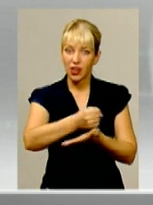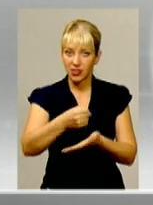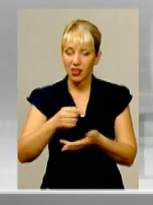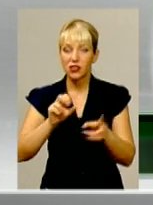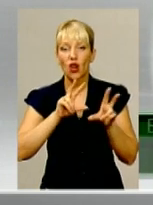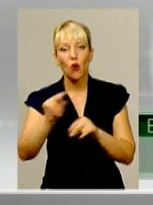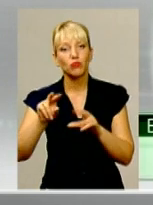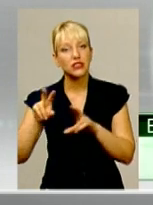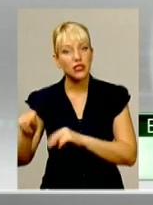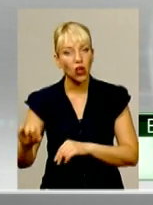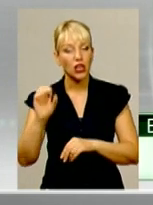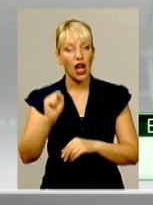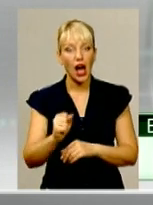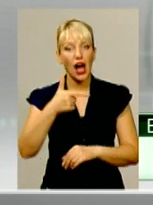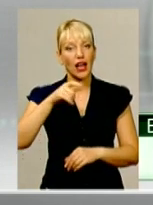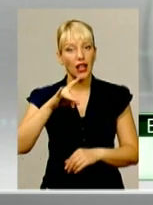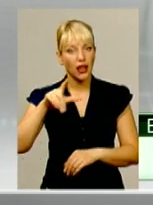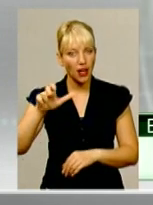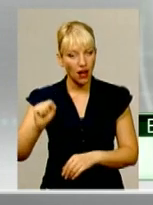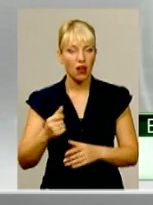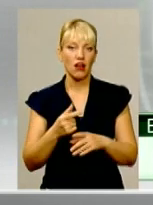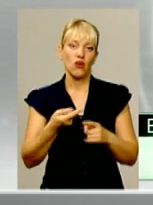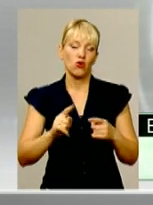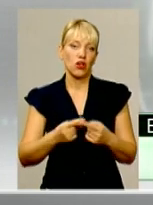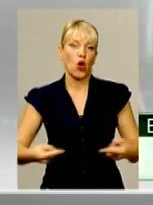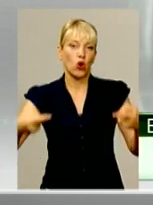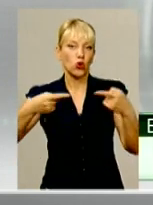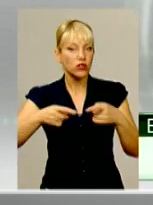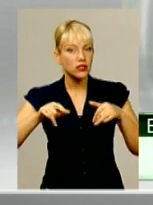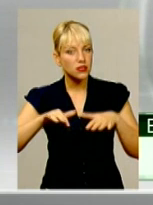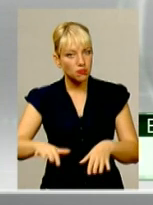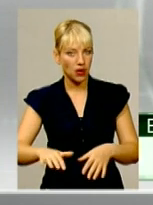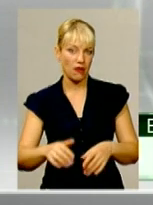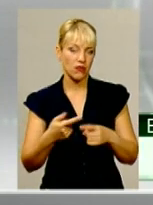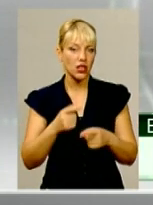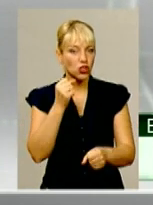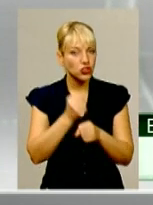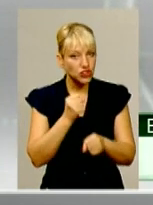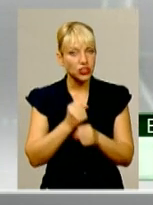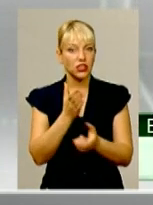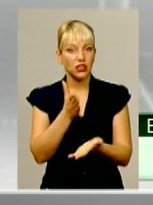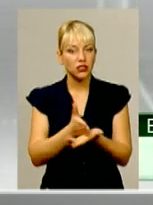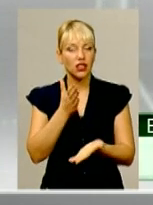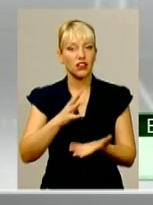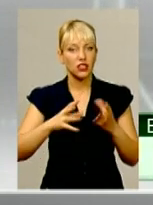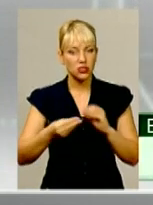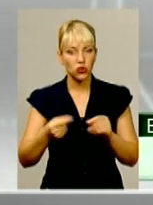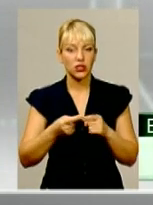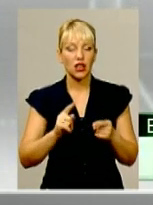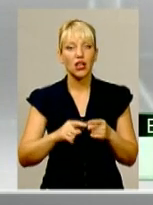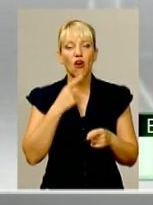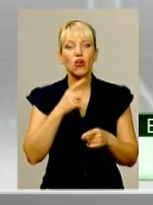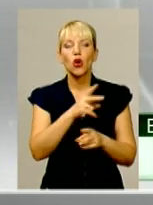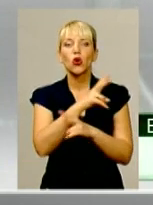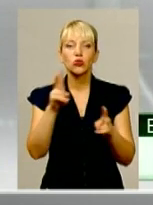виборці мають розуміти те, що хтось робить конкретні справи, а хтось просто говорить і робить від виборів до виборів. Тому що конкретні справи вони